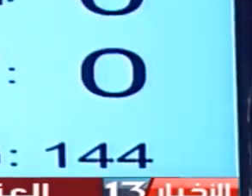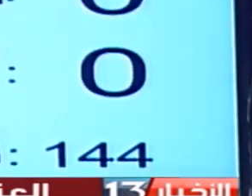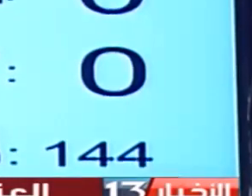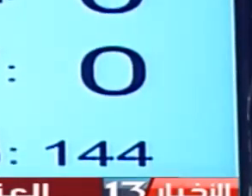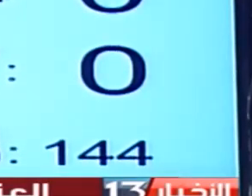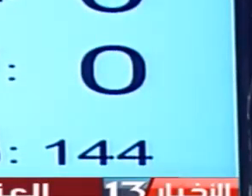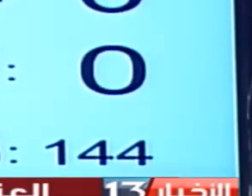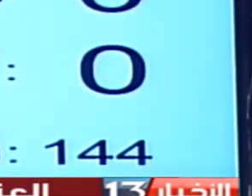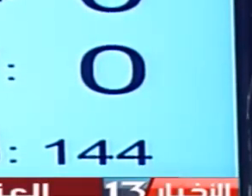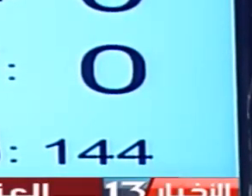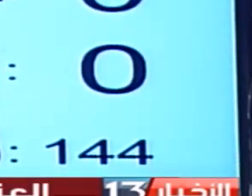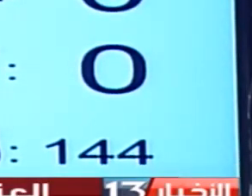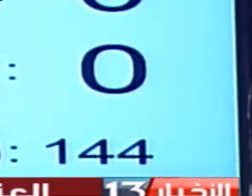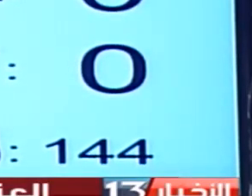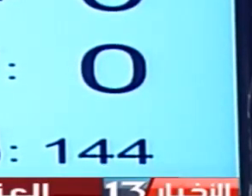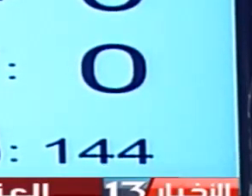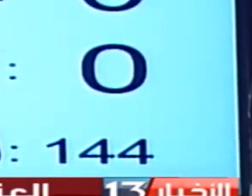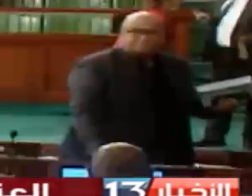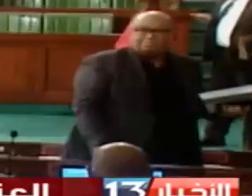وستين